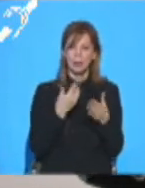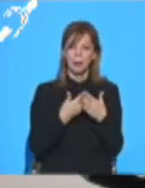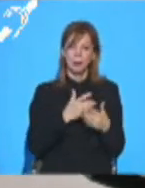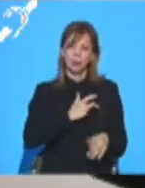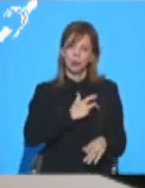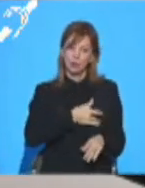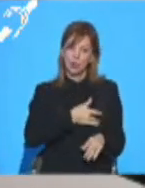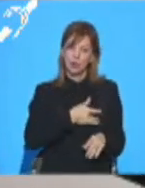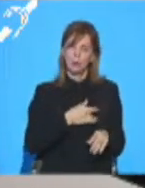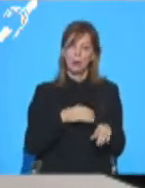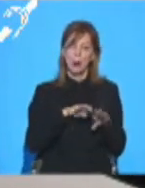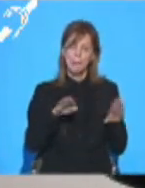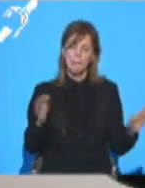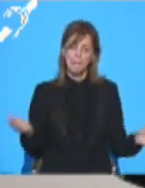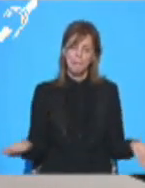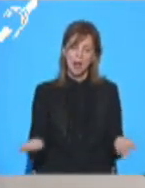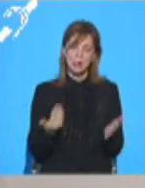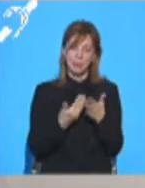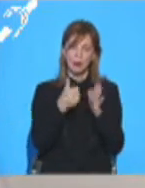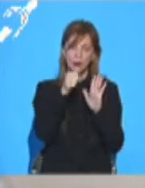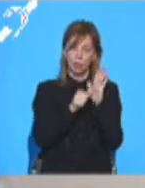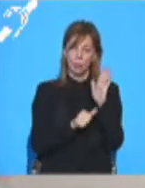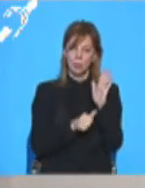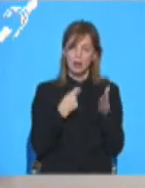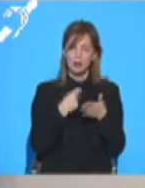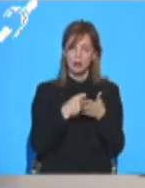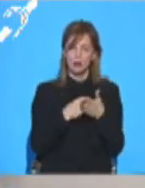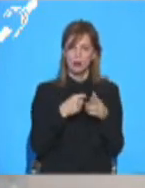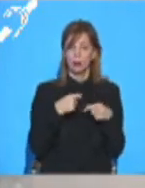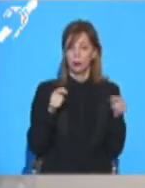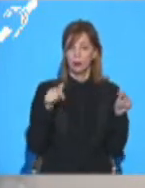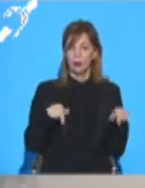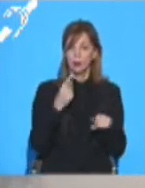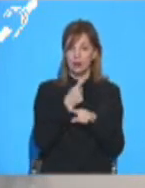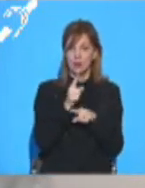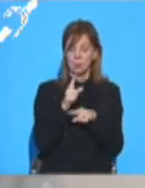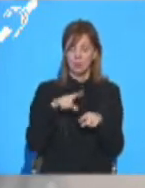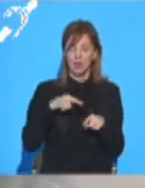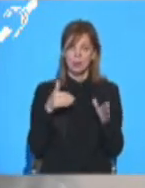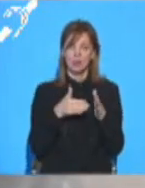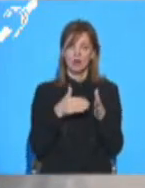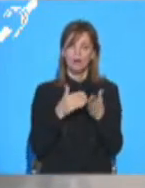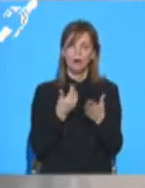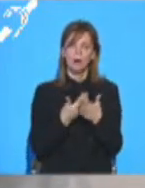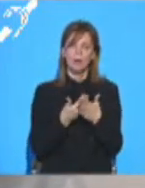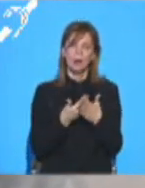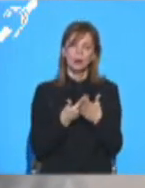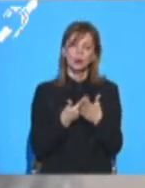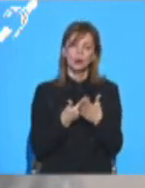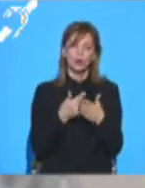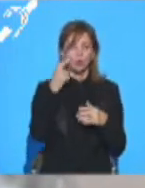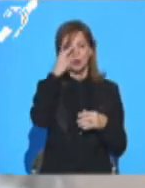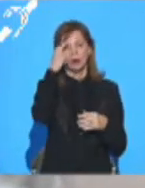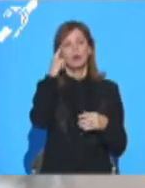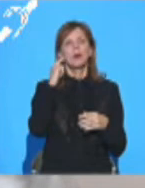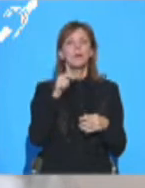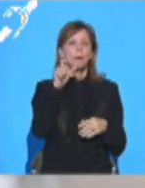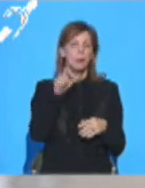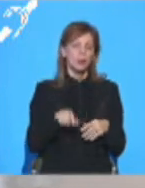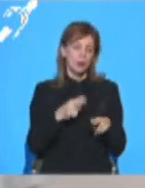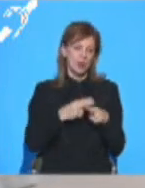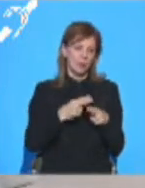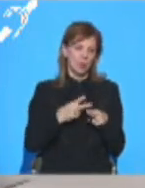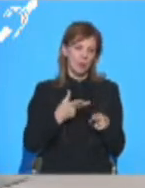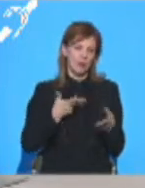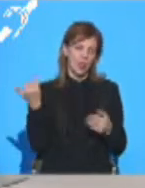mese de operație achiziționate recent, toată această aparatură fiind necesară pentru diagnosticarea și tratarea pacienților care